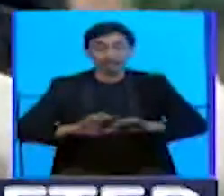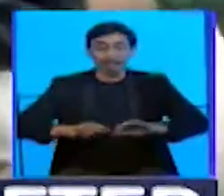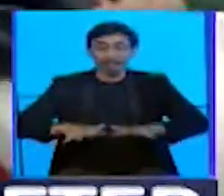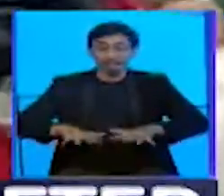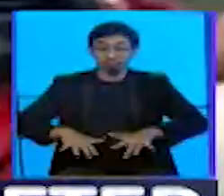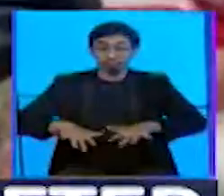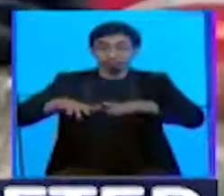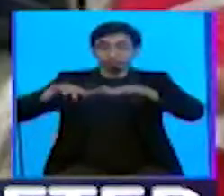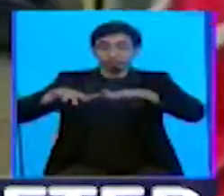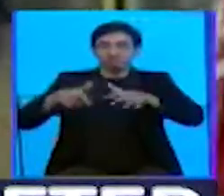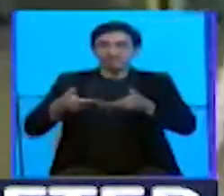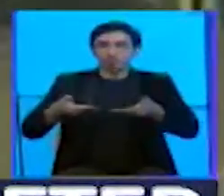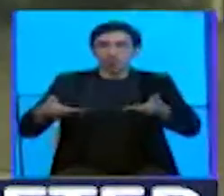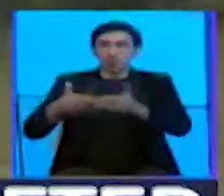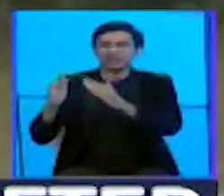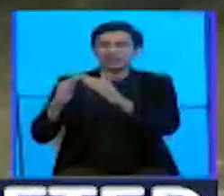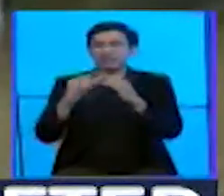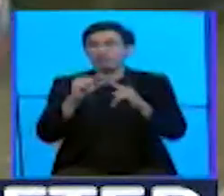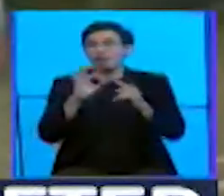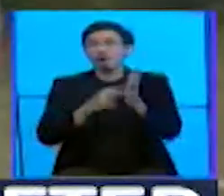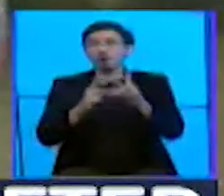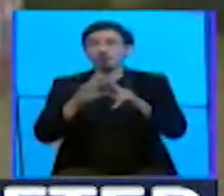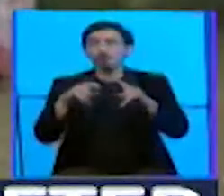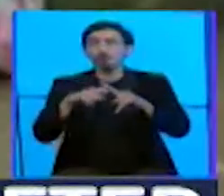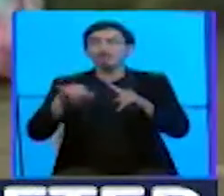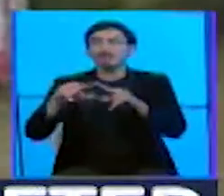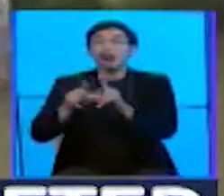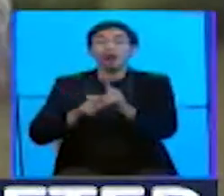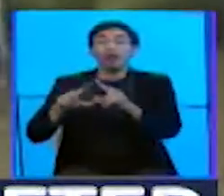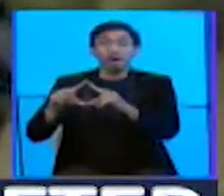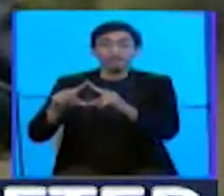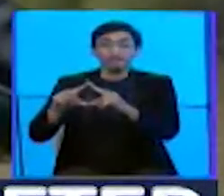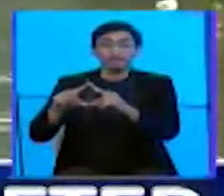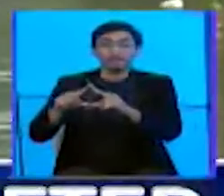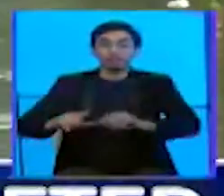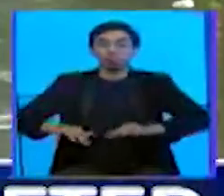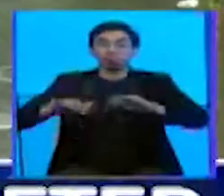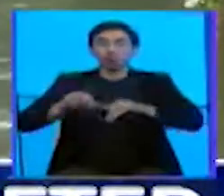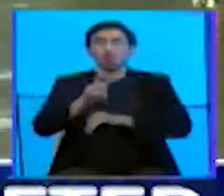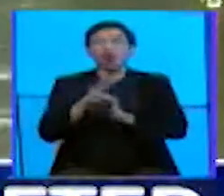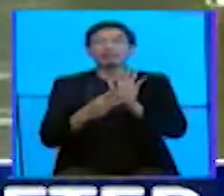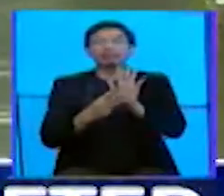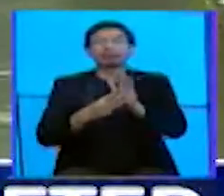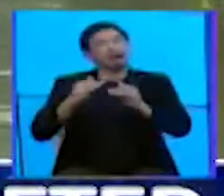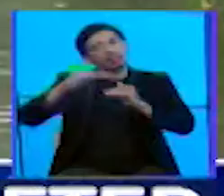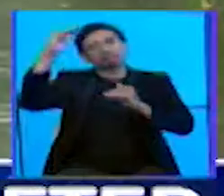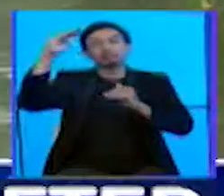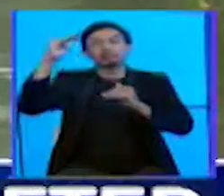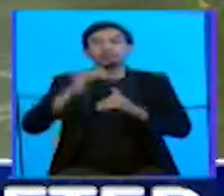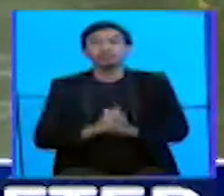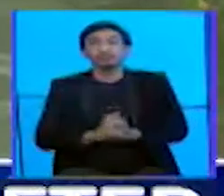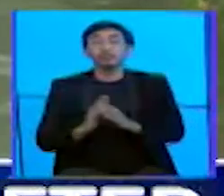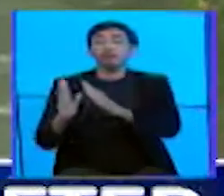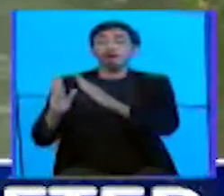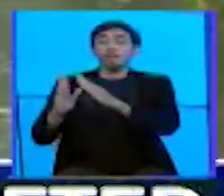di perumahan Pondok Jaya ini cukup tinggi, bahkan lebih dari 2 meter, dan untuk rumahnya ini sendiri pun